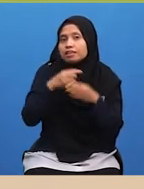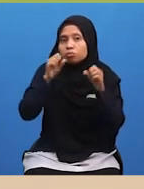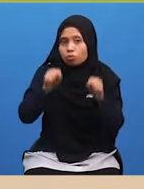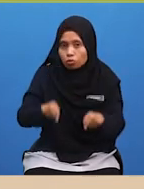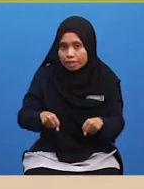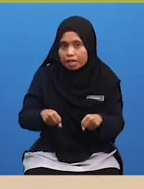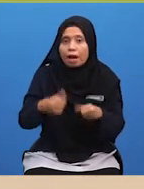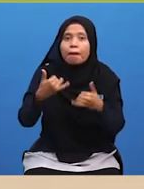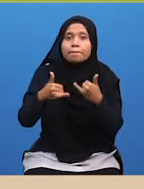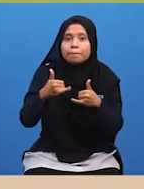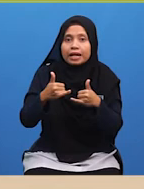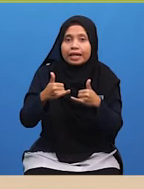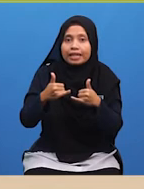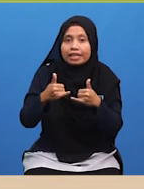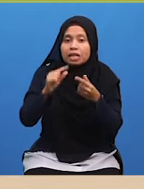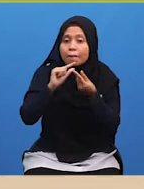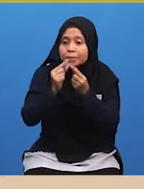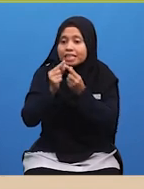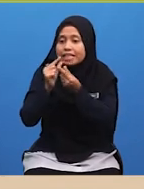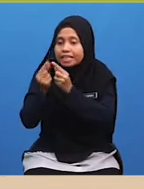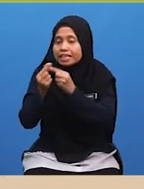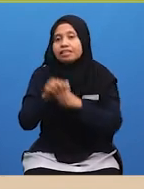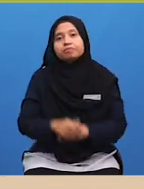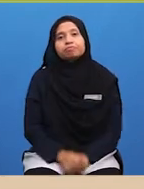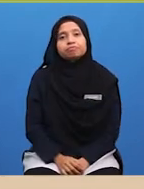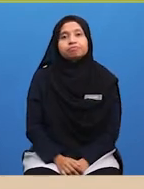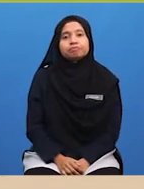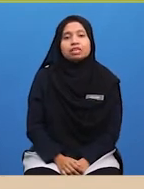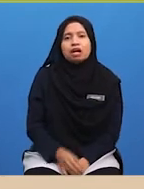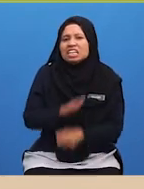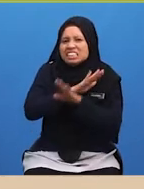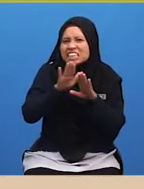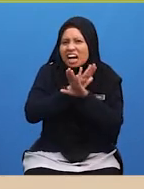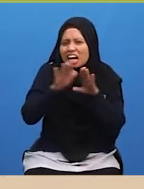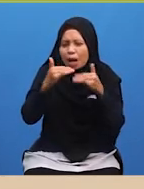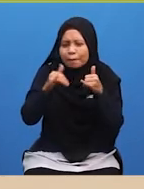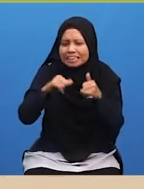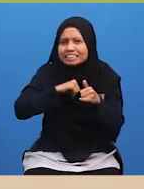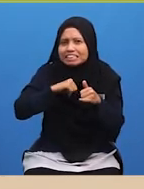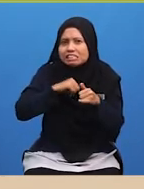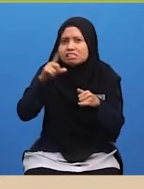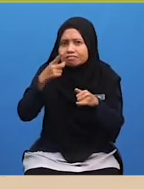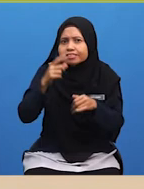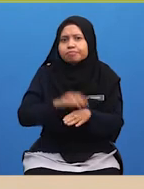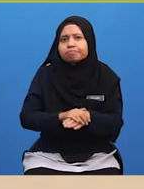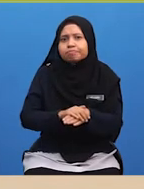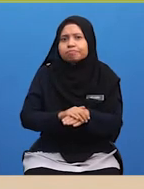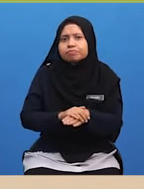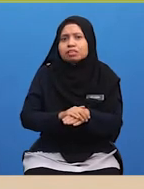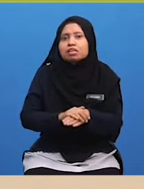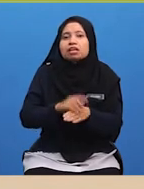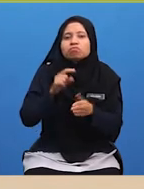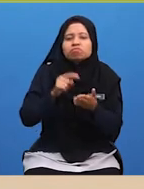kita bolehlah bermain secara bergilir-gilir. Janganlah main seorang je.